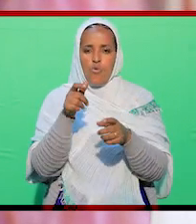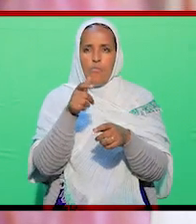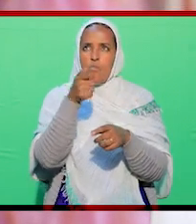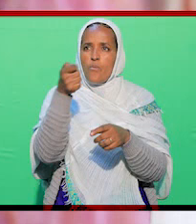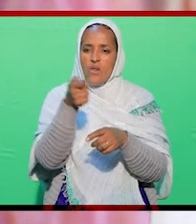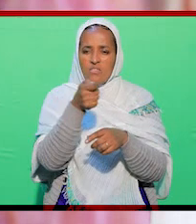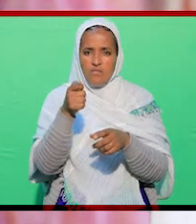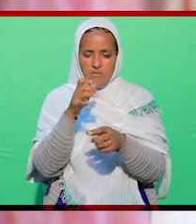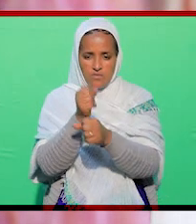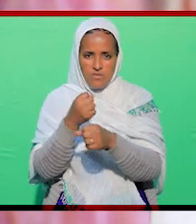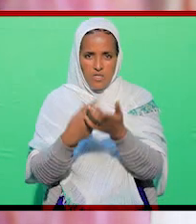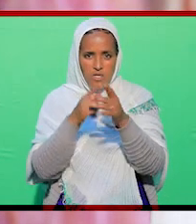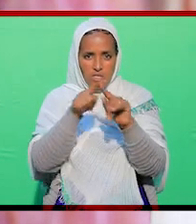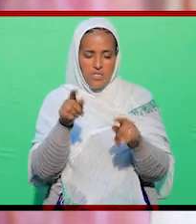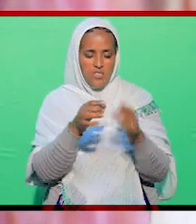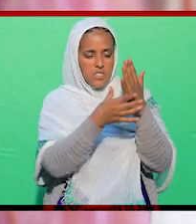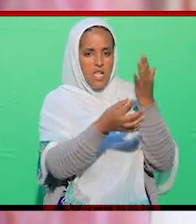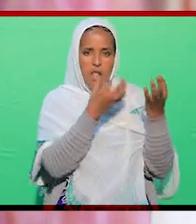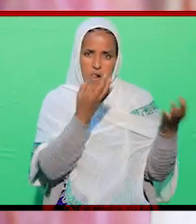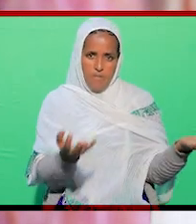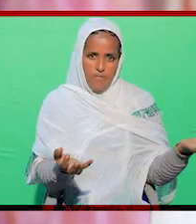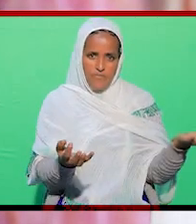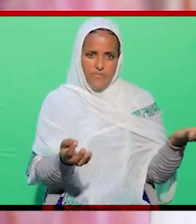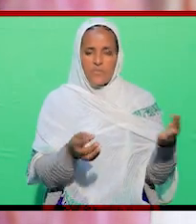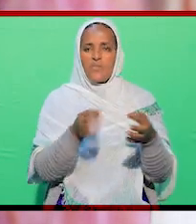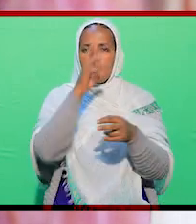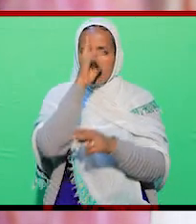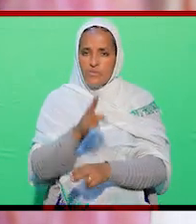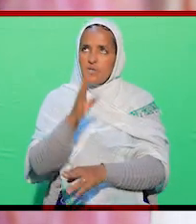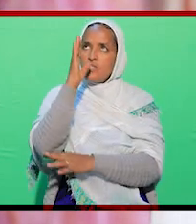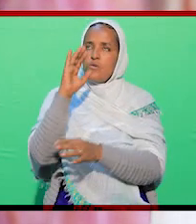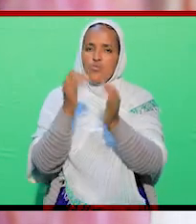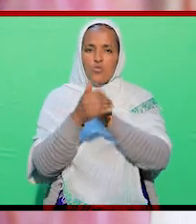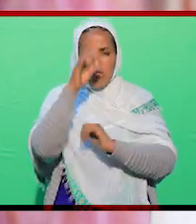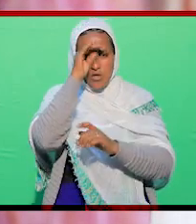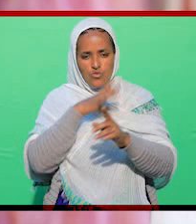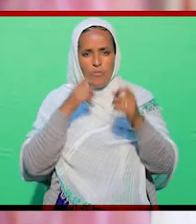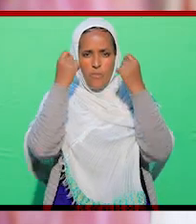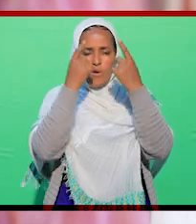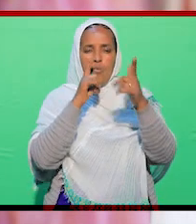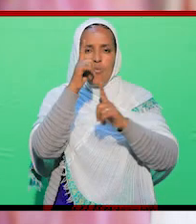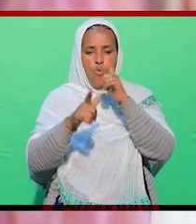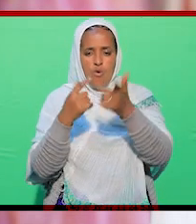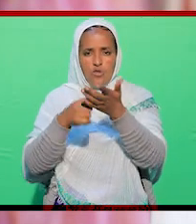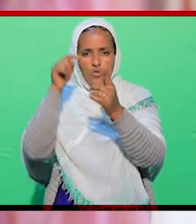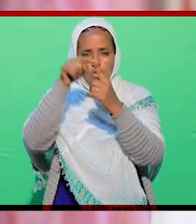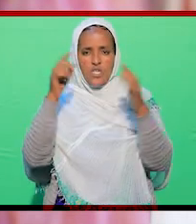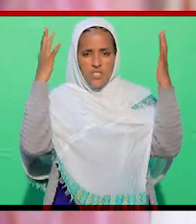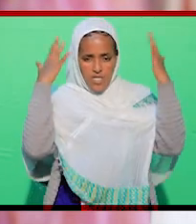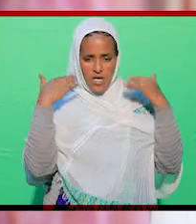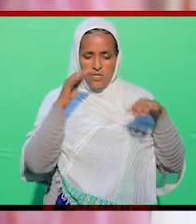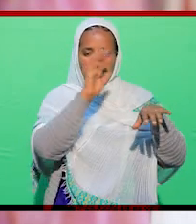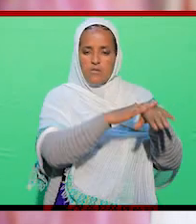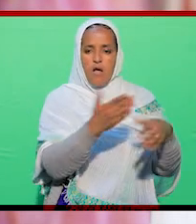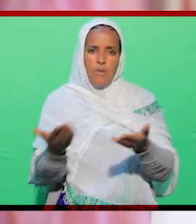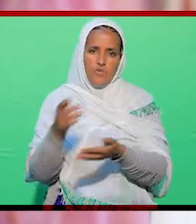ሰነፎች ደግሞ መብራት ይዘዋል ግን ዘይት አልያዙም ብሎ ነው የገለጸው። ክብር ይግባውና ለሰው በሚገባ ቋንቋ ማለት ነው።